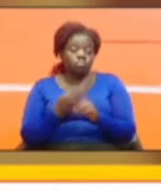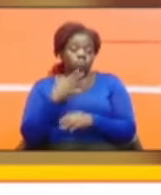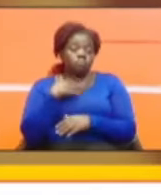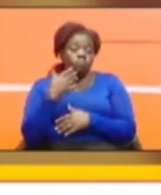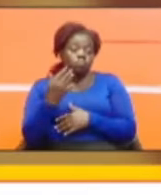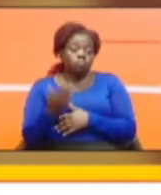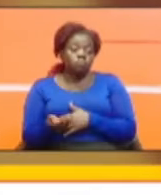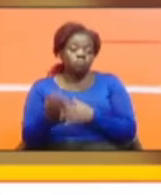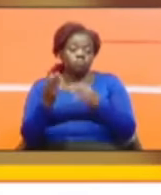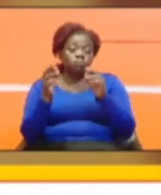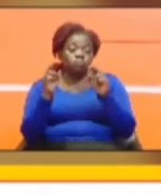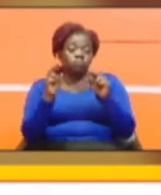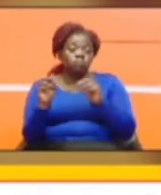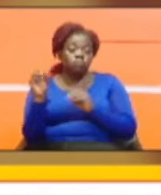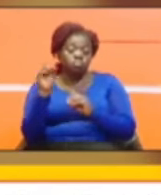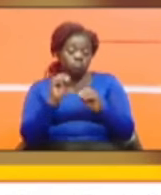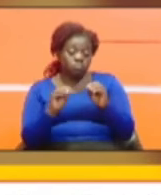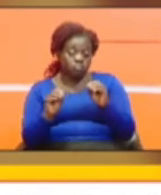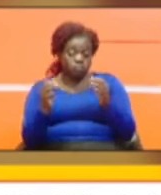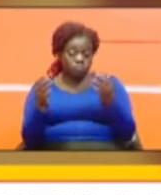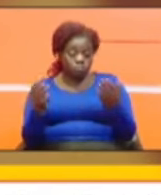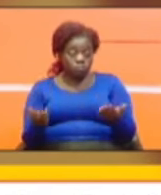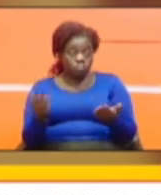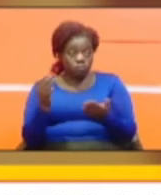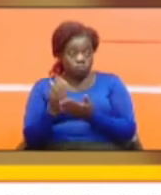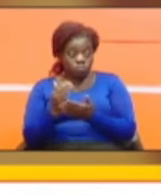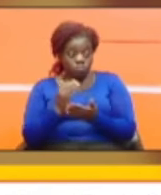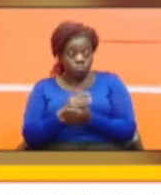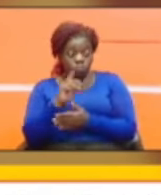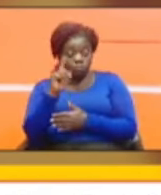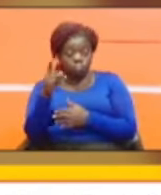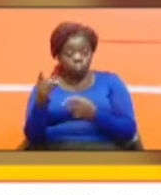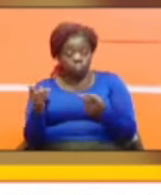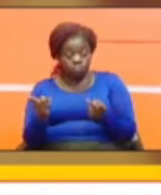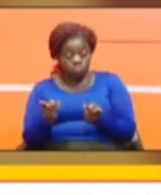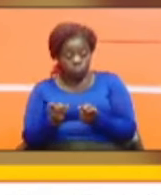ayagala byanfunawo tewali kintu n'ekimu kubanga n'ekisooka